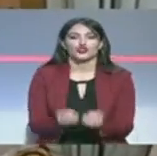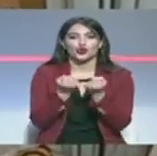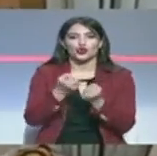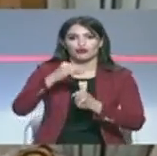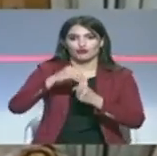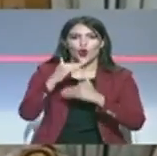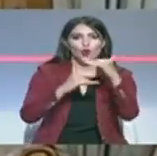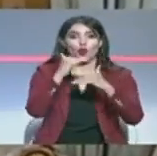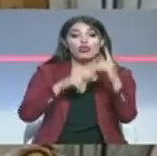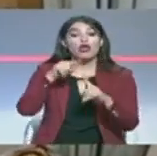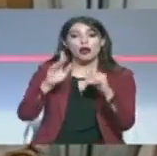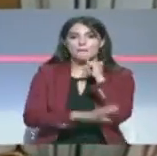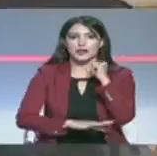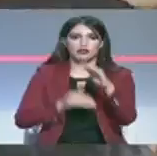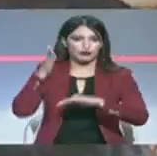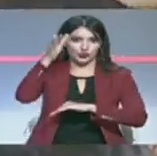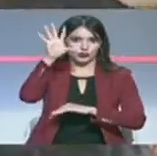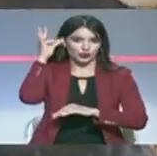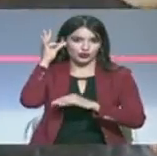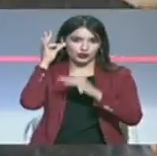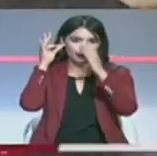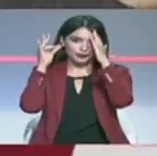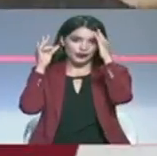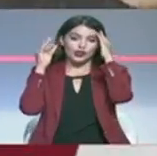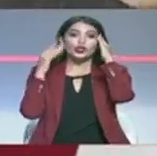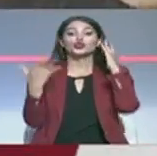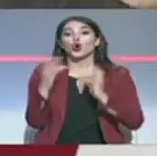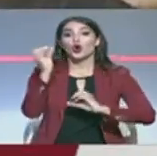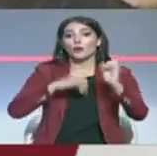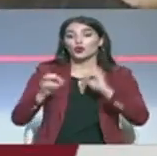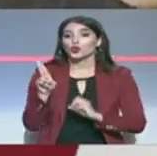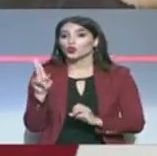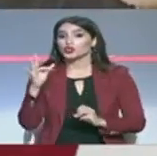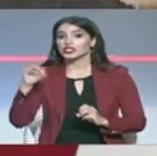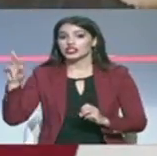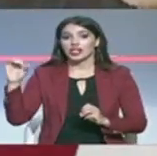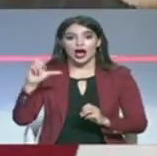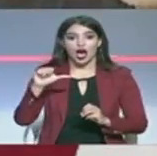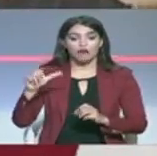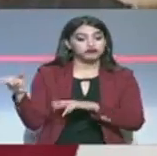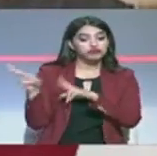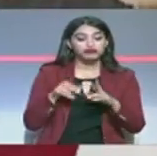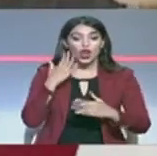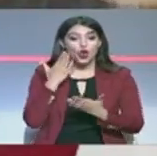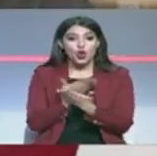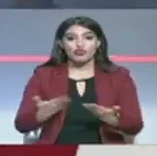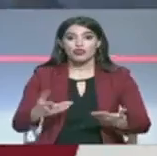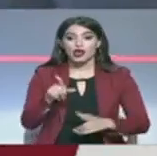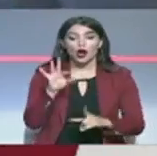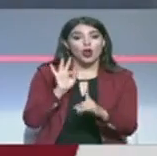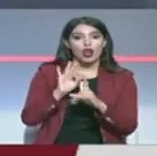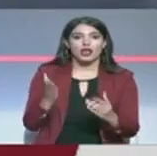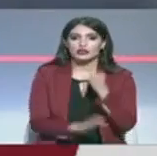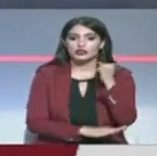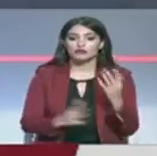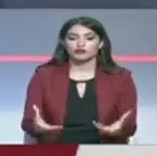للنمو، وهذا هو الأساس بالنسبة للمستقبل. ولأن اعتبرت منظمة الأعراف أن إعادة الثقة ووضوح الرؤية هي أساس الإنقاذ